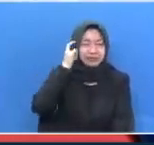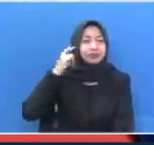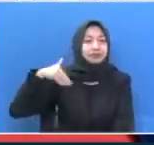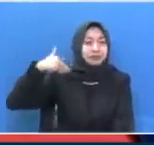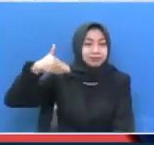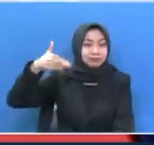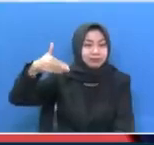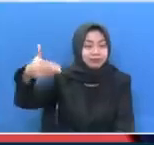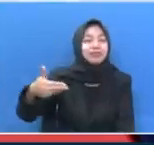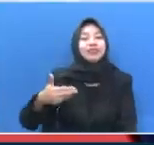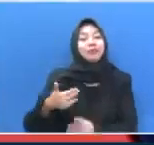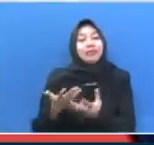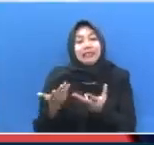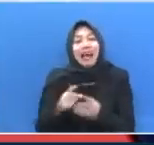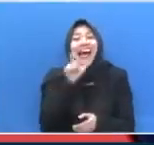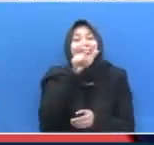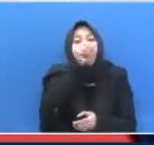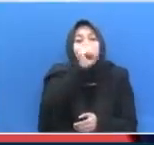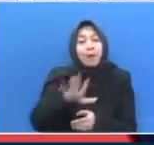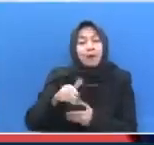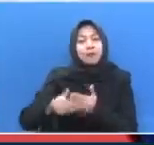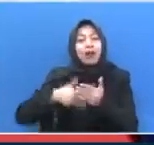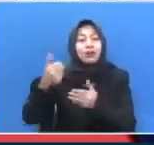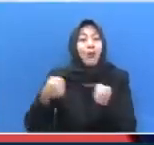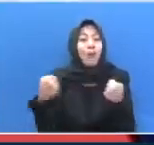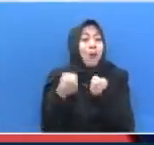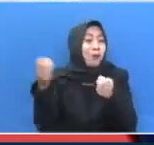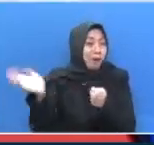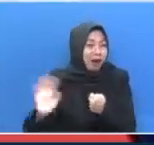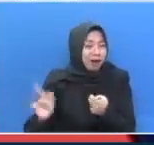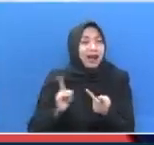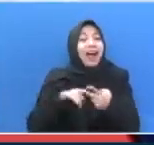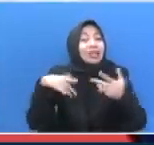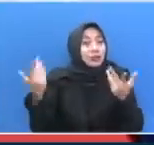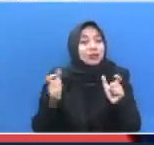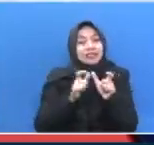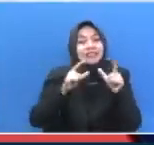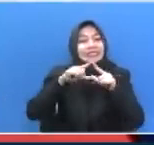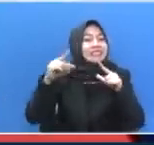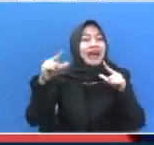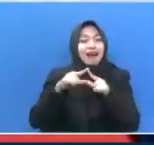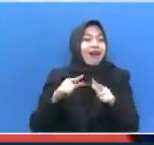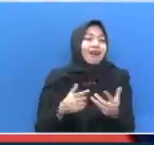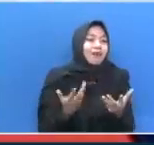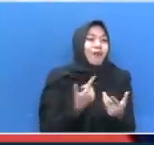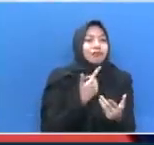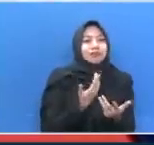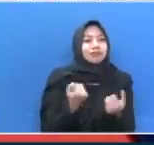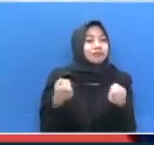konflik permusuhan dan menimbulkan isu-isu Sara misalnya sepanjang itu juga saya kira memang